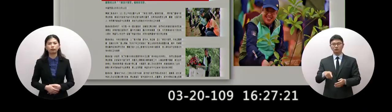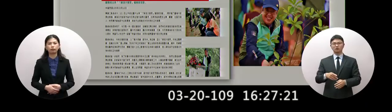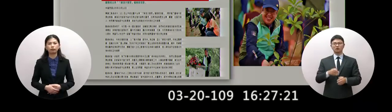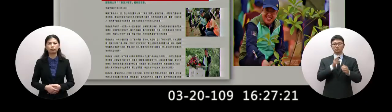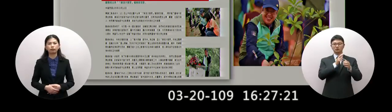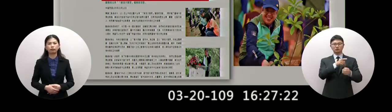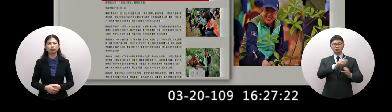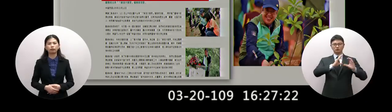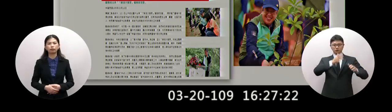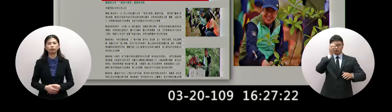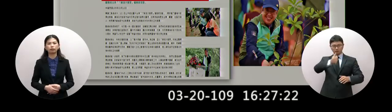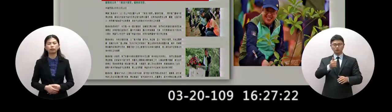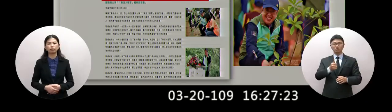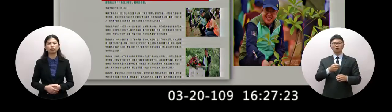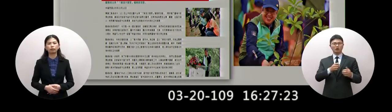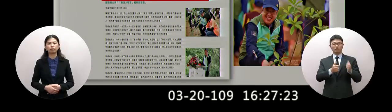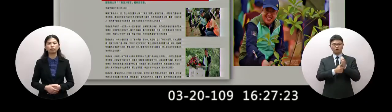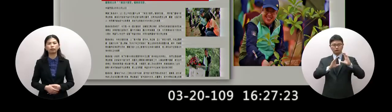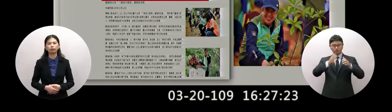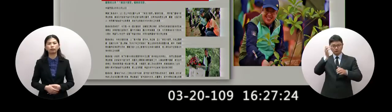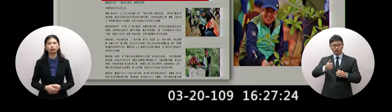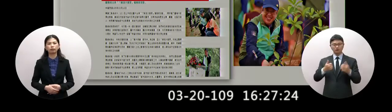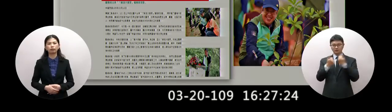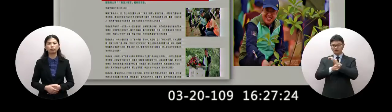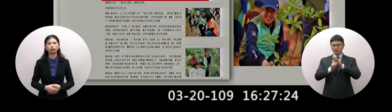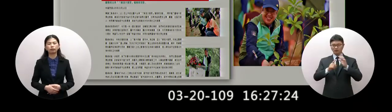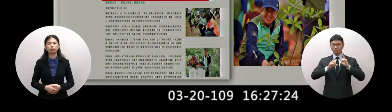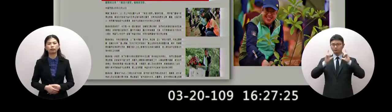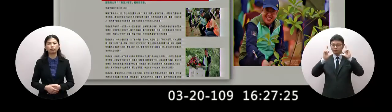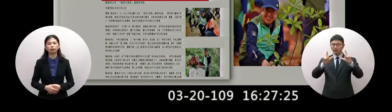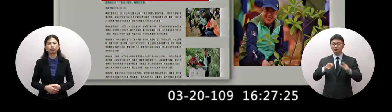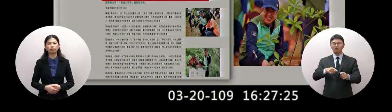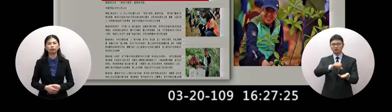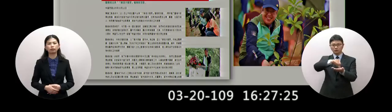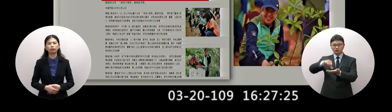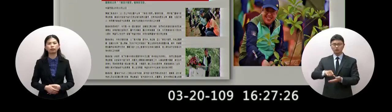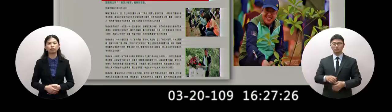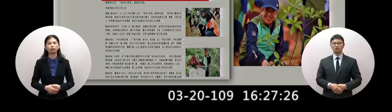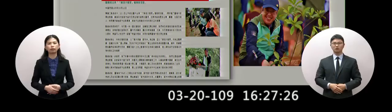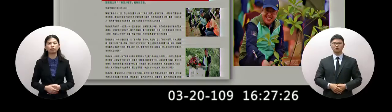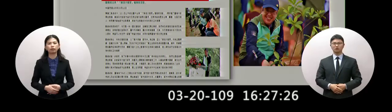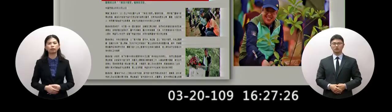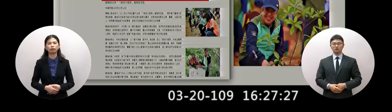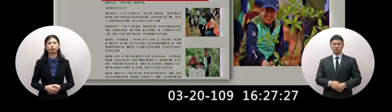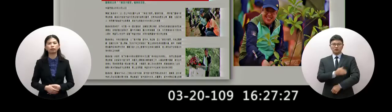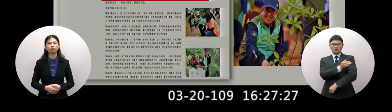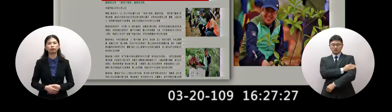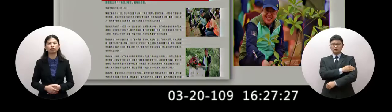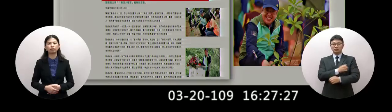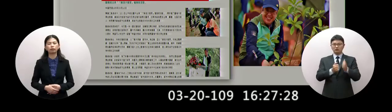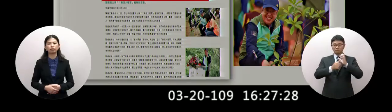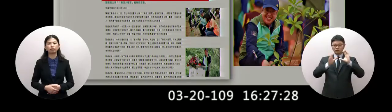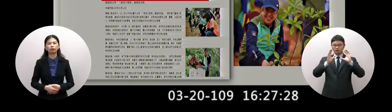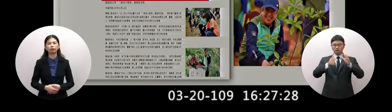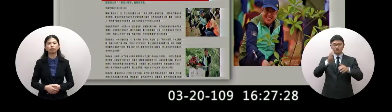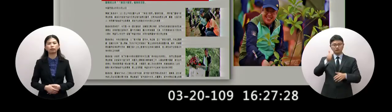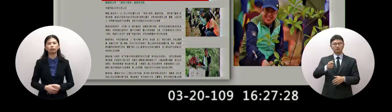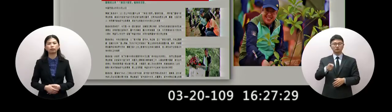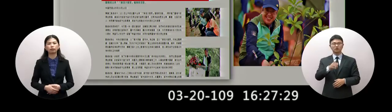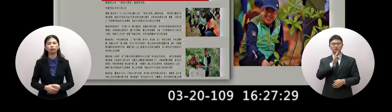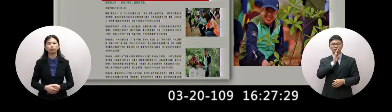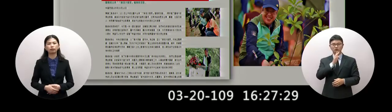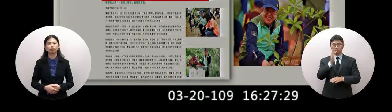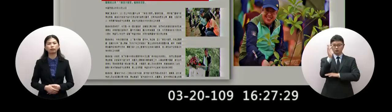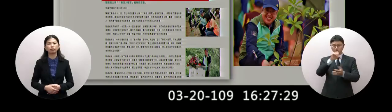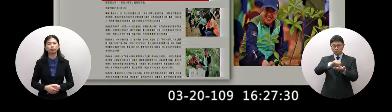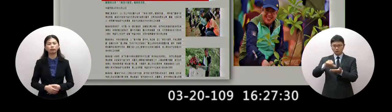动，由副总统陈建仁代表出席。陈副总统他种下了一棵台湾的原生树种，他公开呼吁国